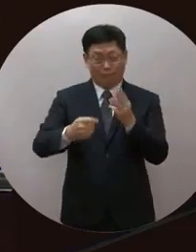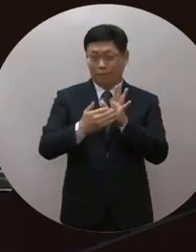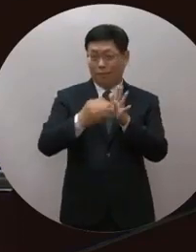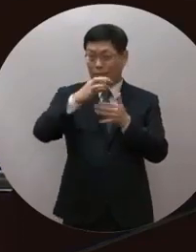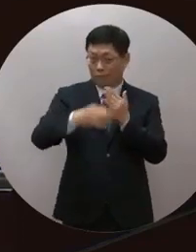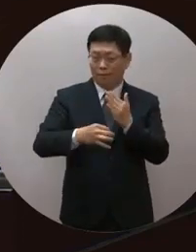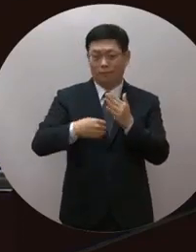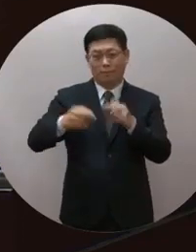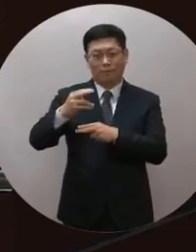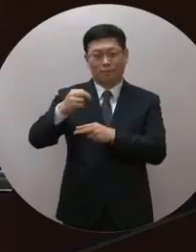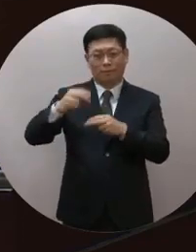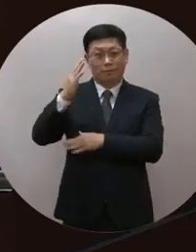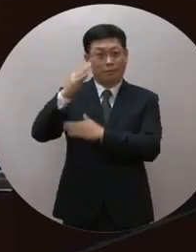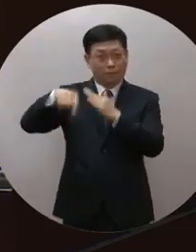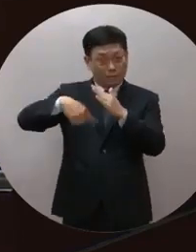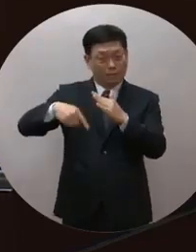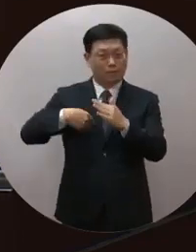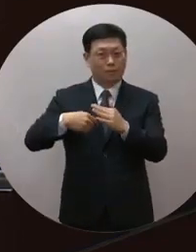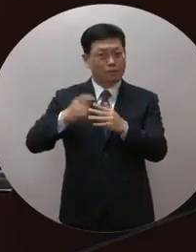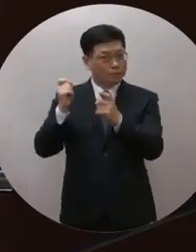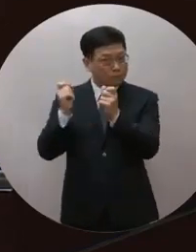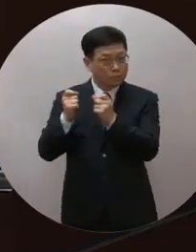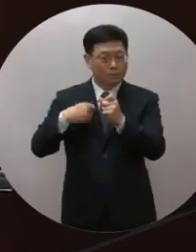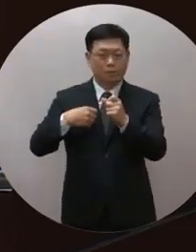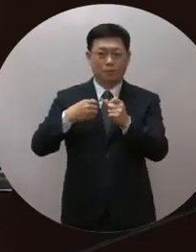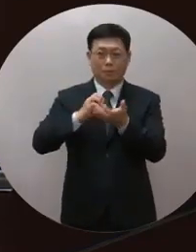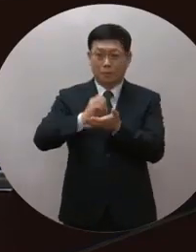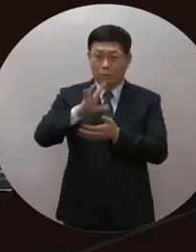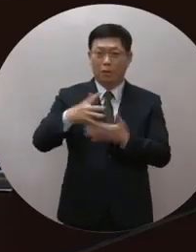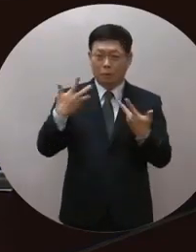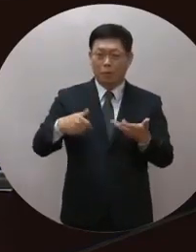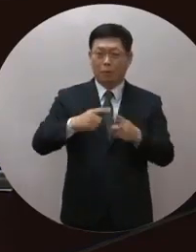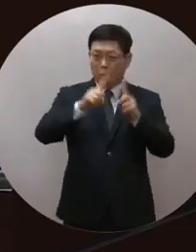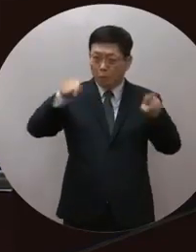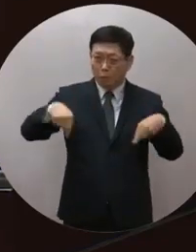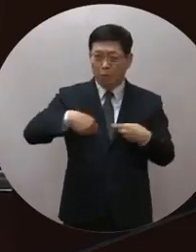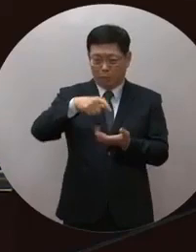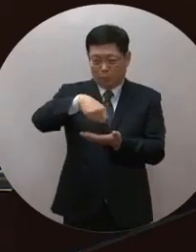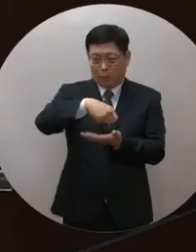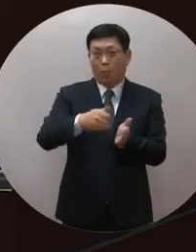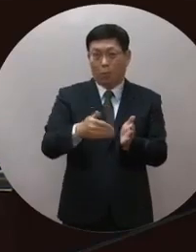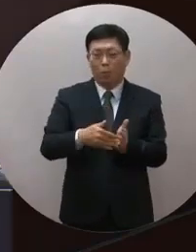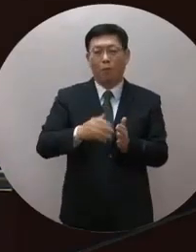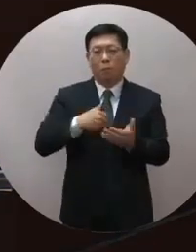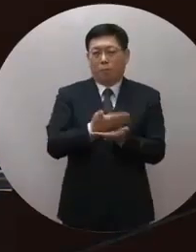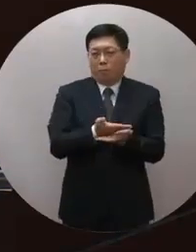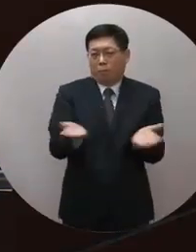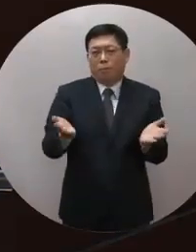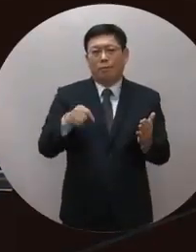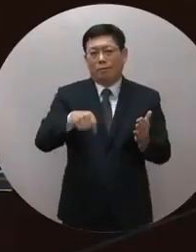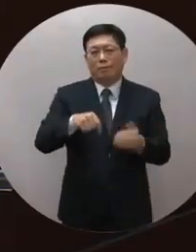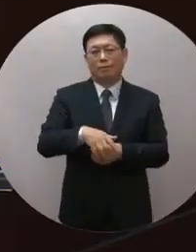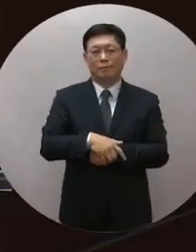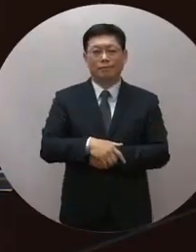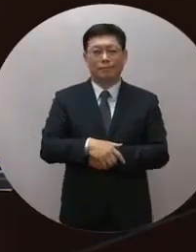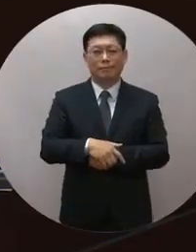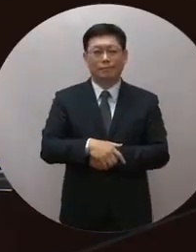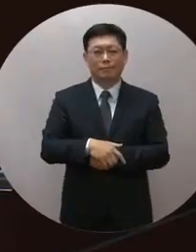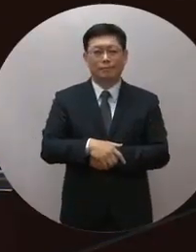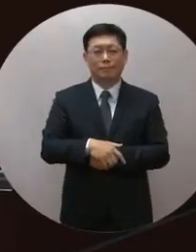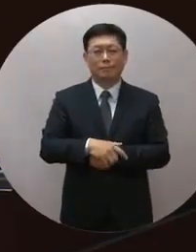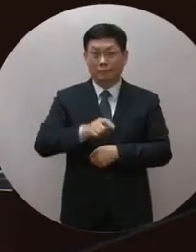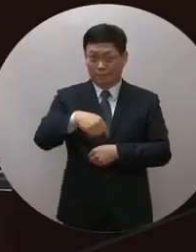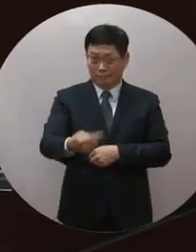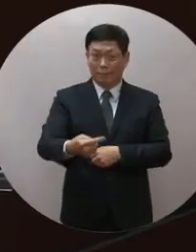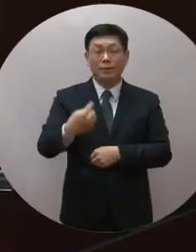连同行政院近期施政，均备有书面报告，已经送达贵院。